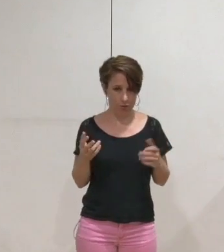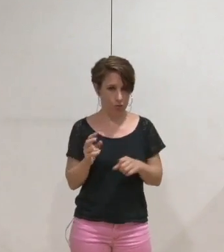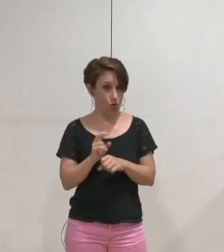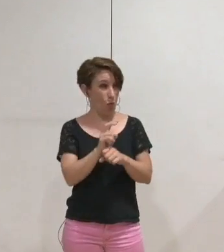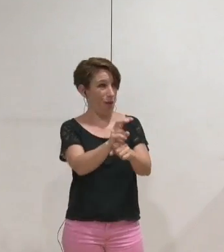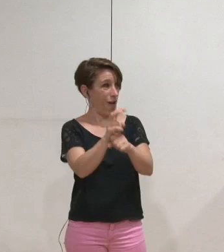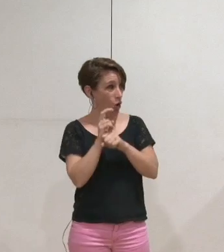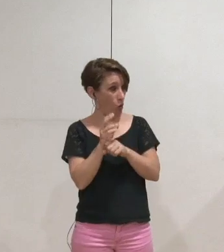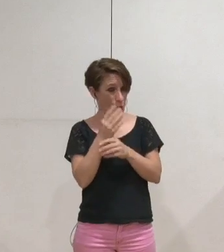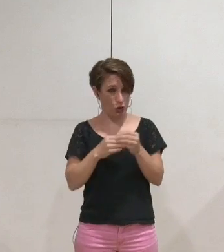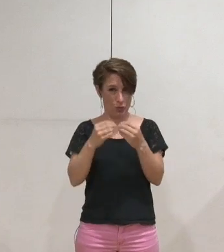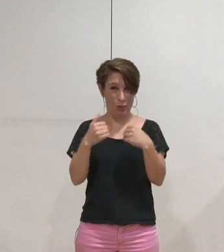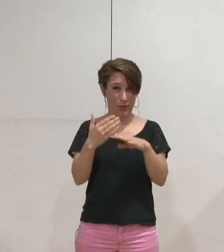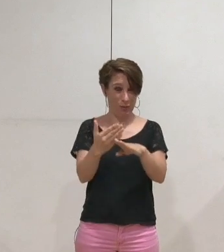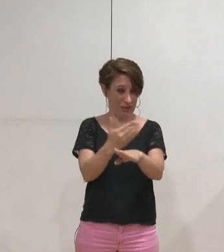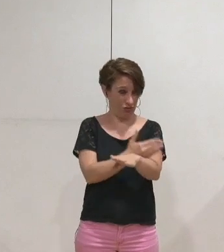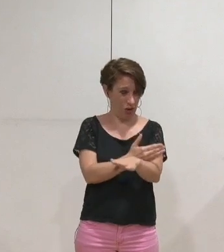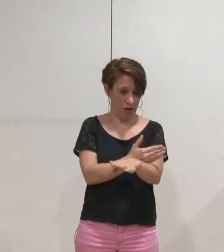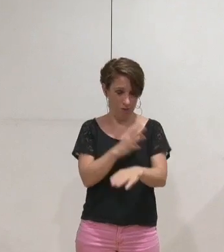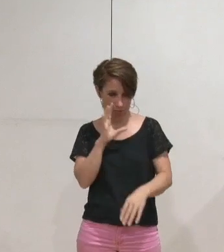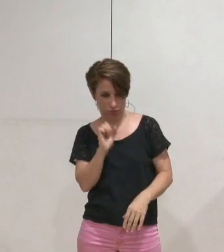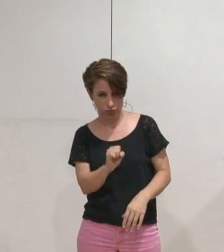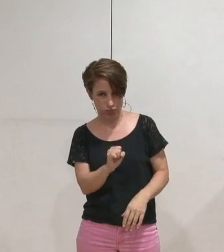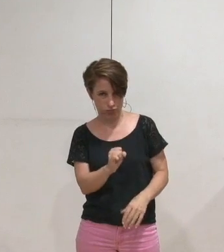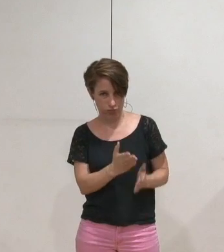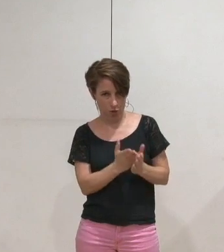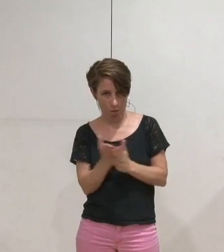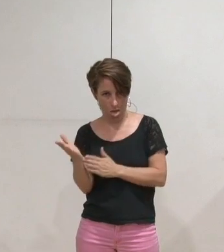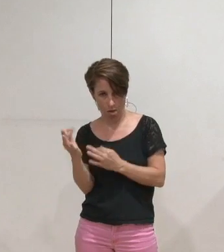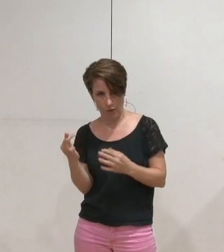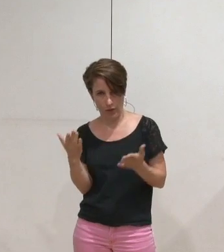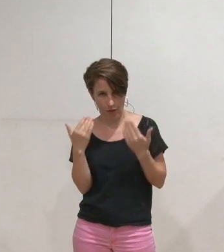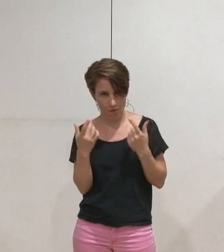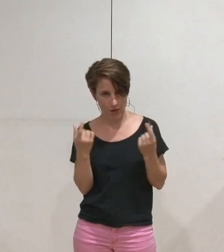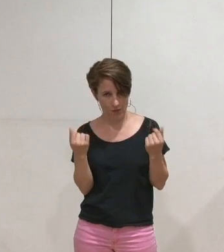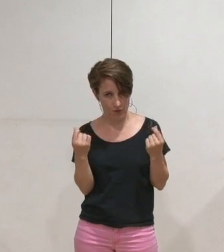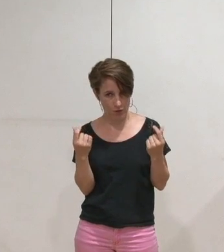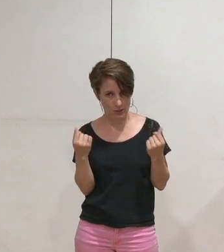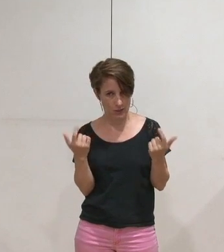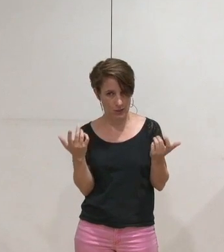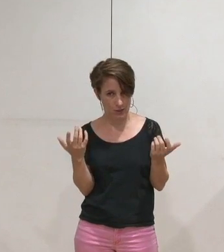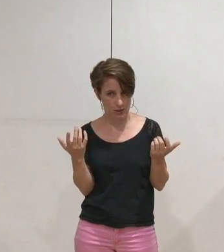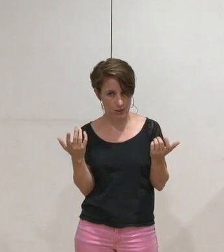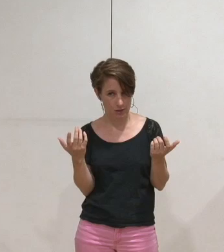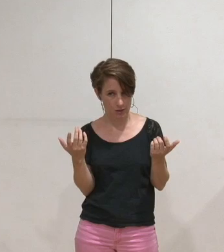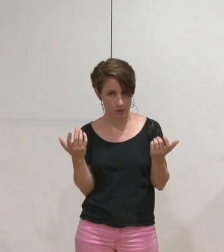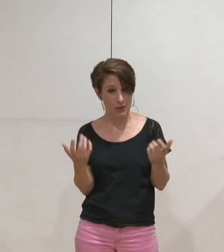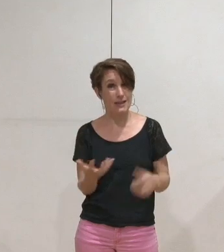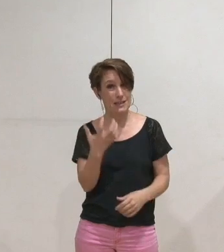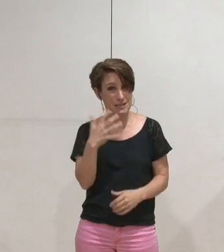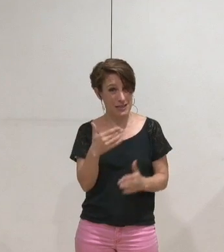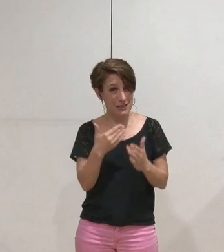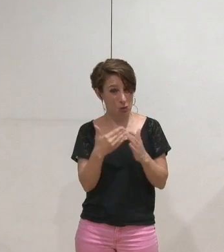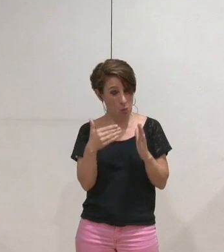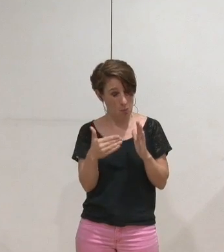dérapage sur les frais financiers à l'issue du du programme de l'ordre de 500000